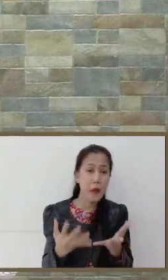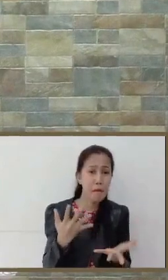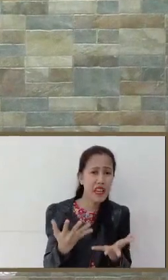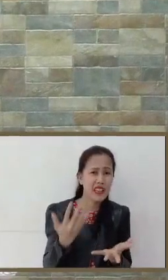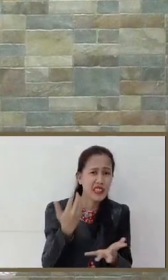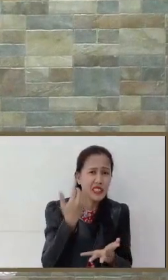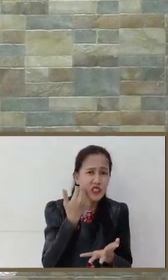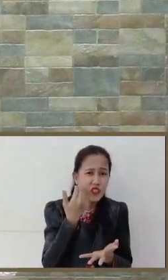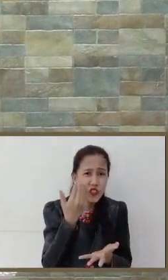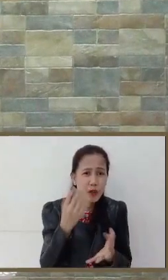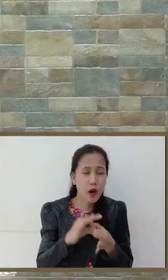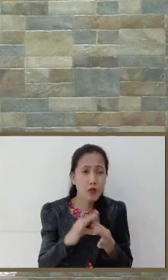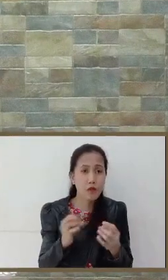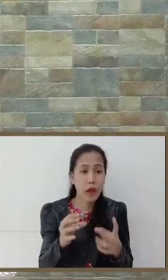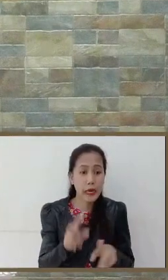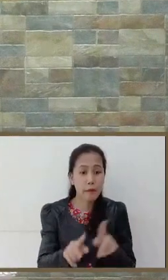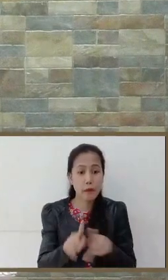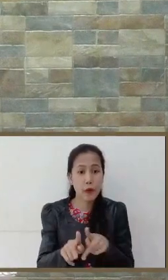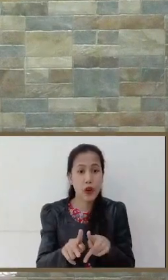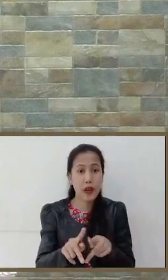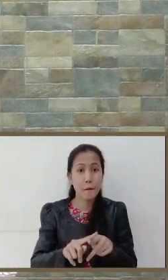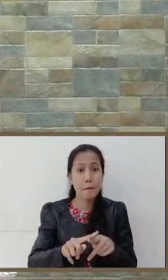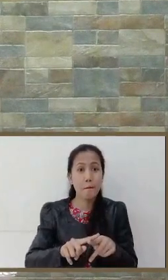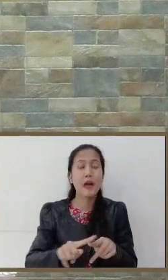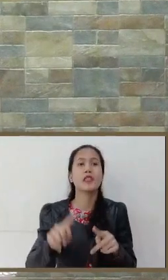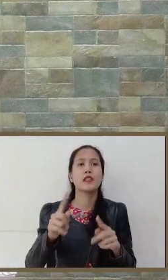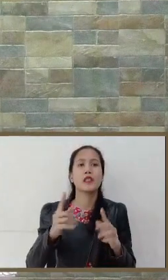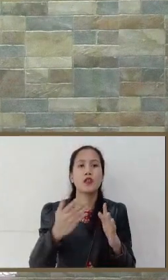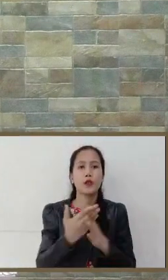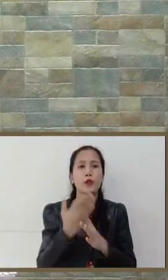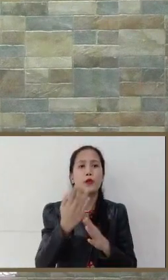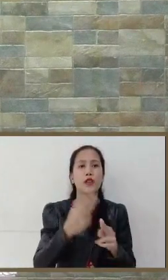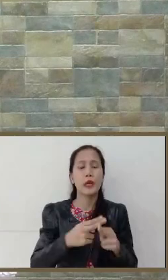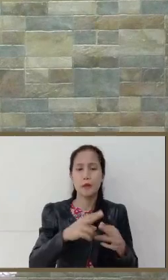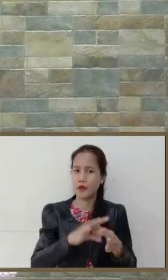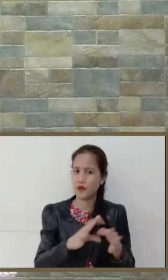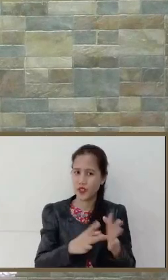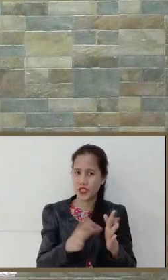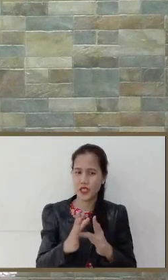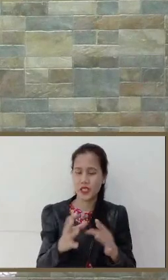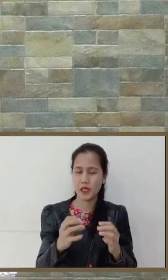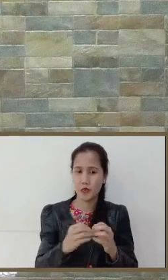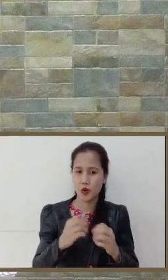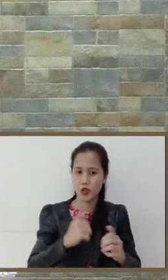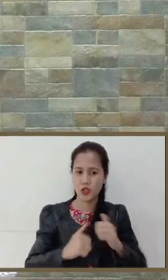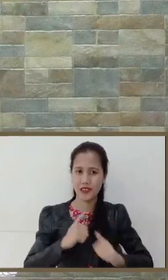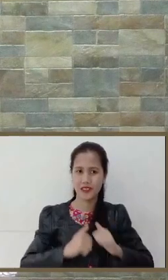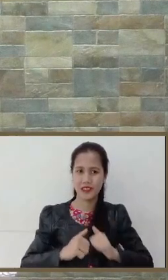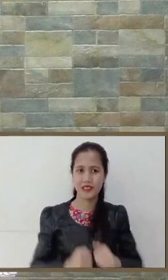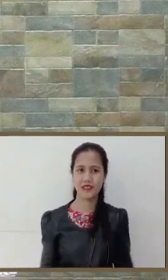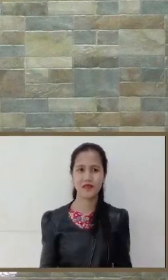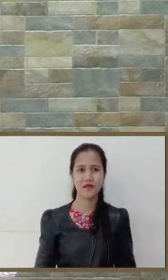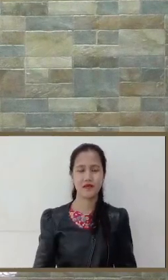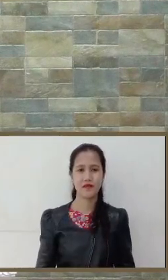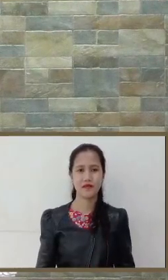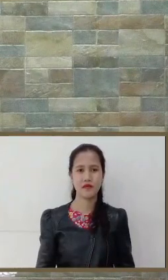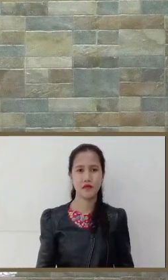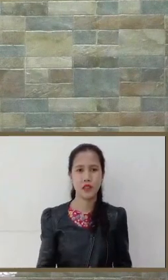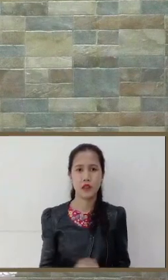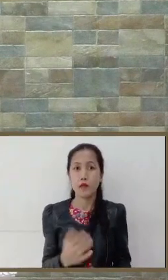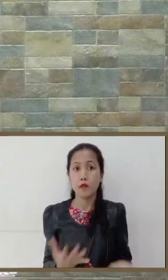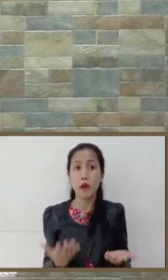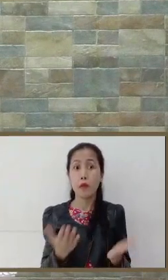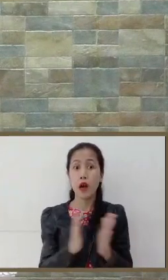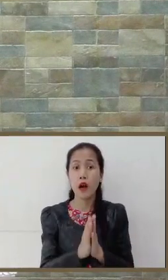siya natcha-challenge. Amen! Lalo siyang natcha-challenge. Di bali nang, mamaya tatanungin ako, bakit kaya ako nawala sa ministry? Bakit kaya ako nawala sa